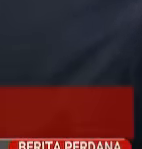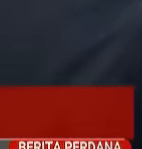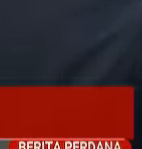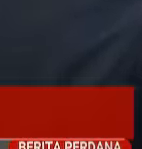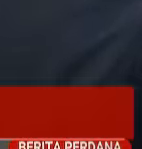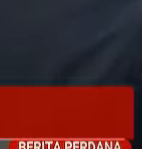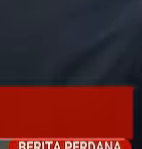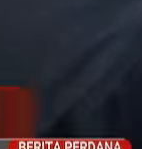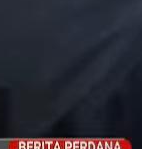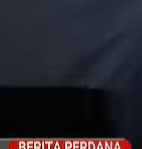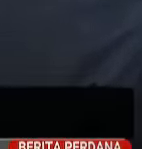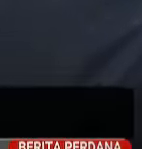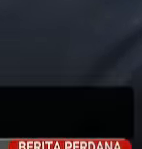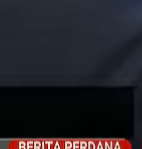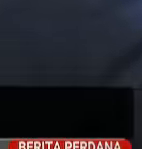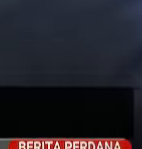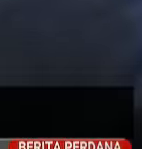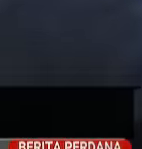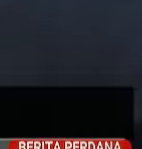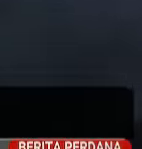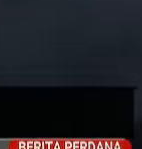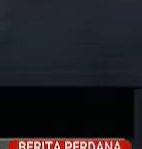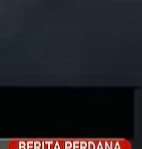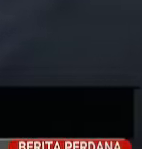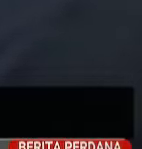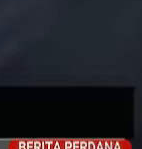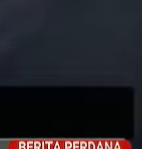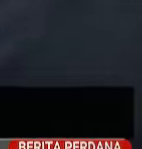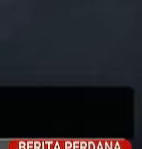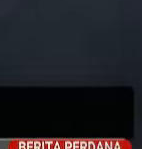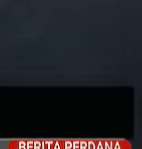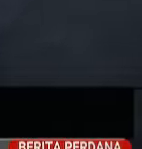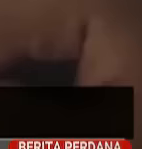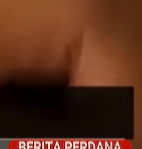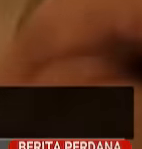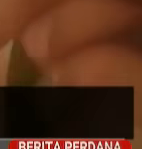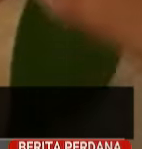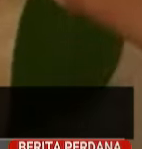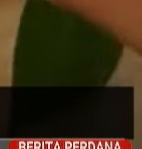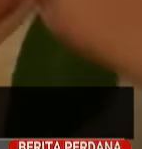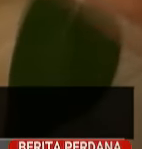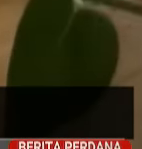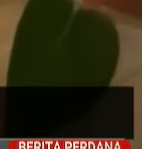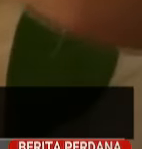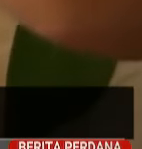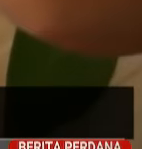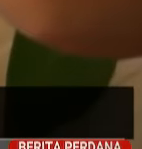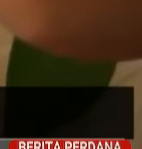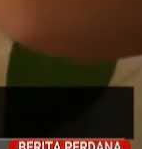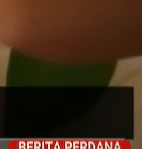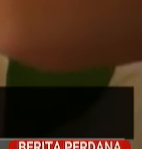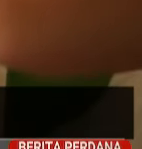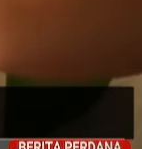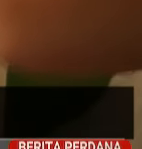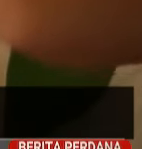Sambutan hebat e-tunai rakyat, 200,000 permohonan diterima sebaik dibuka setakat tengah hari tadi.